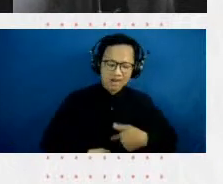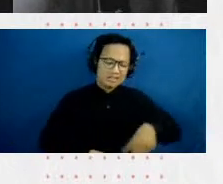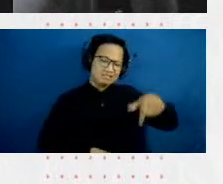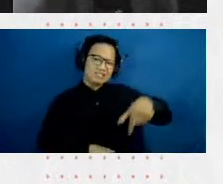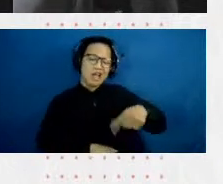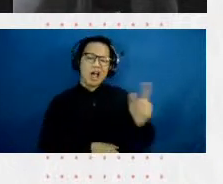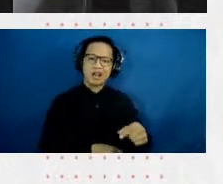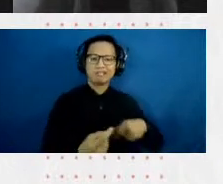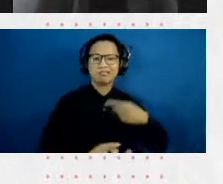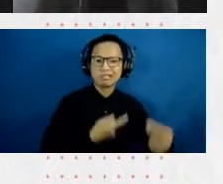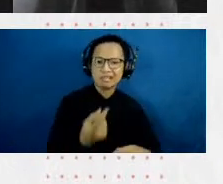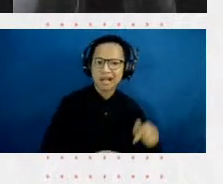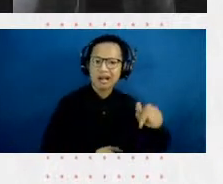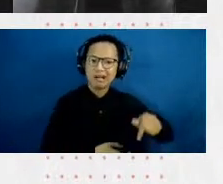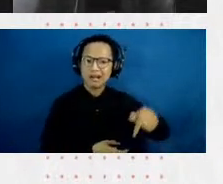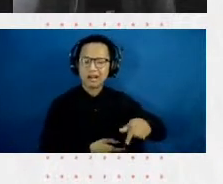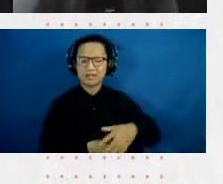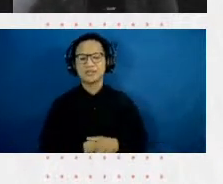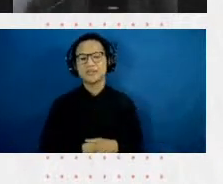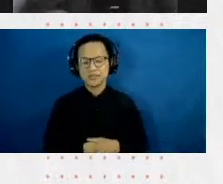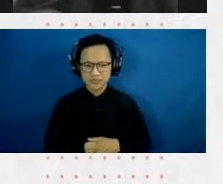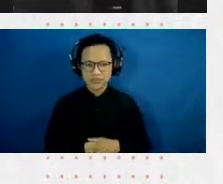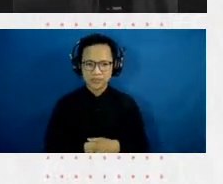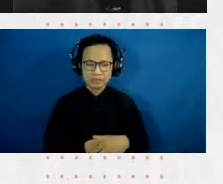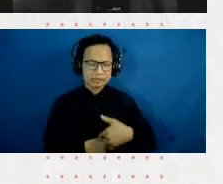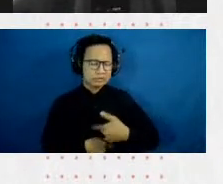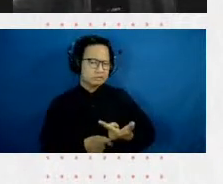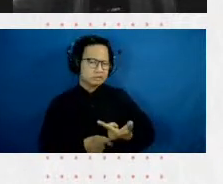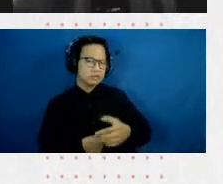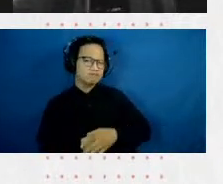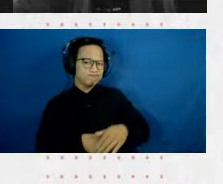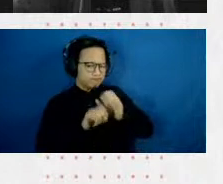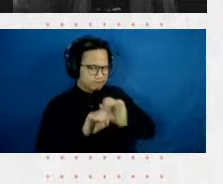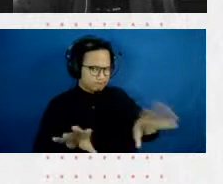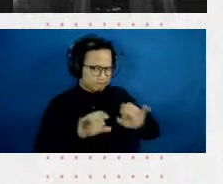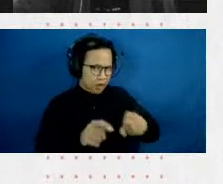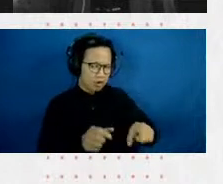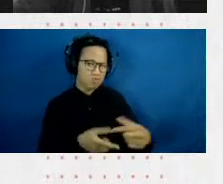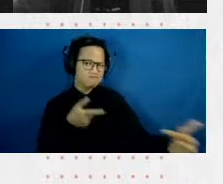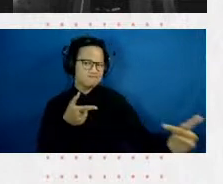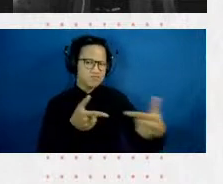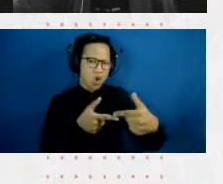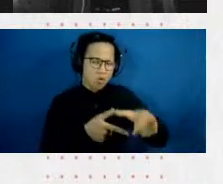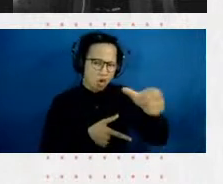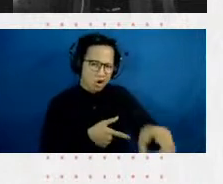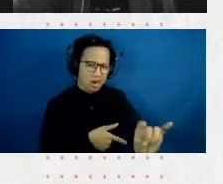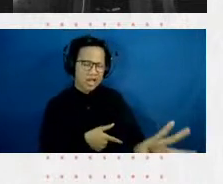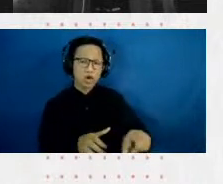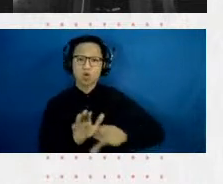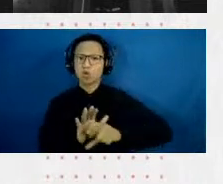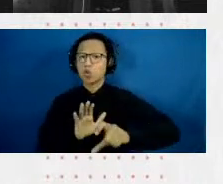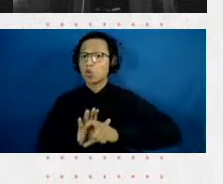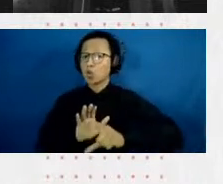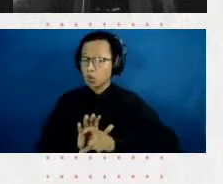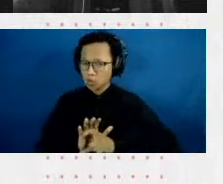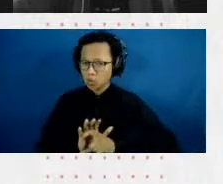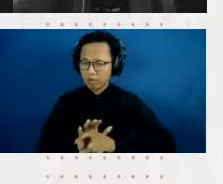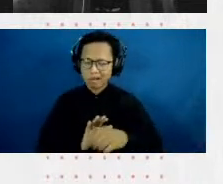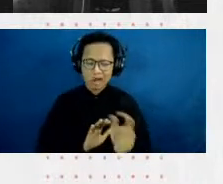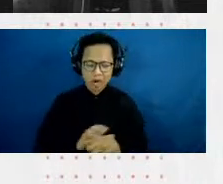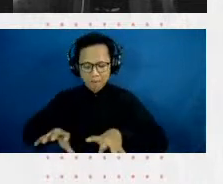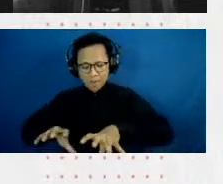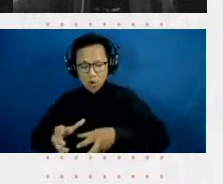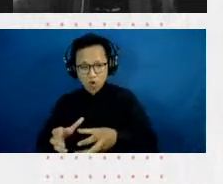membuka diri kepada jaringan-jaringan supplier yang lain gitu, karena mungkin kan gini, misalnya kita punya produk